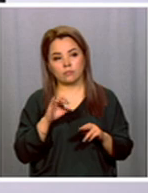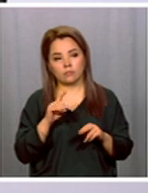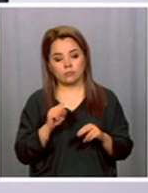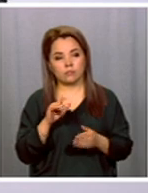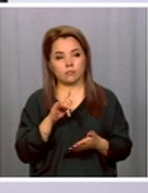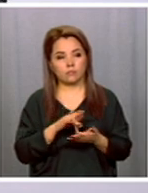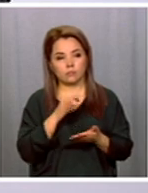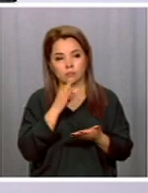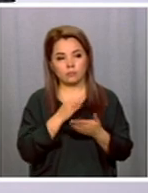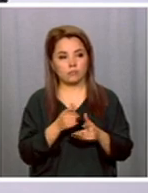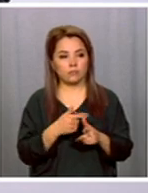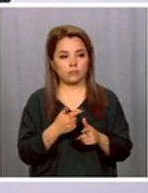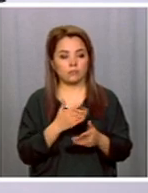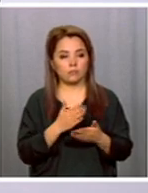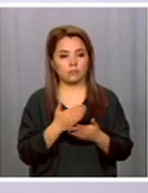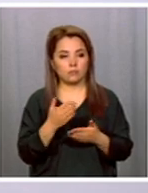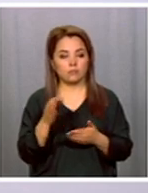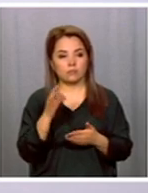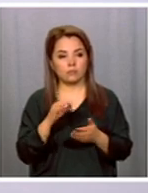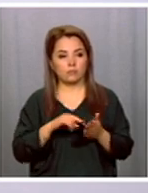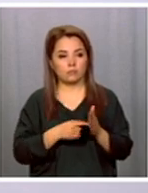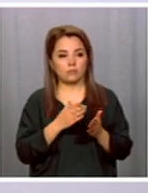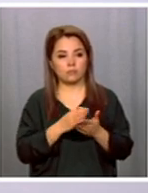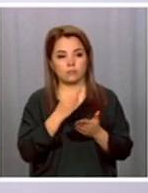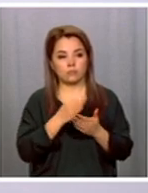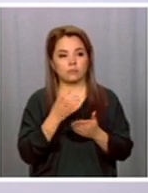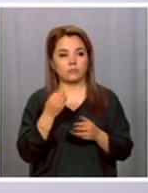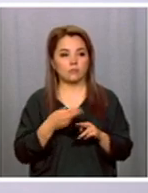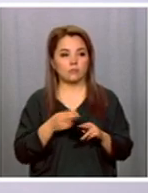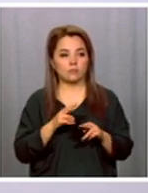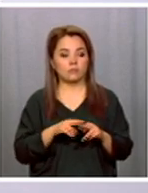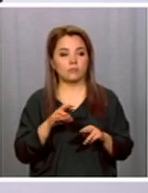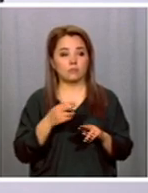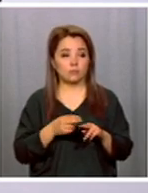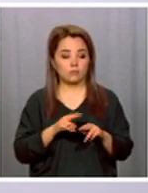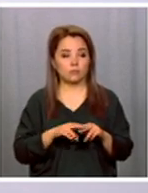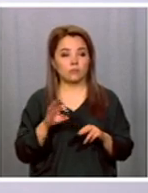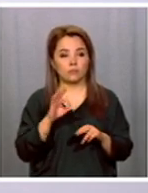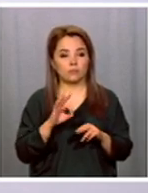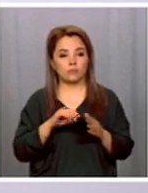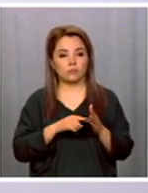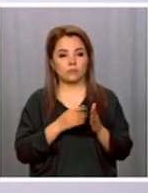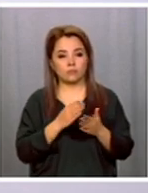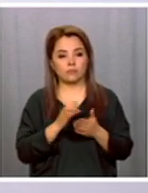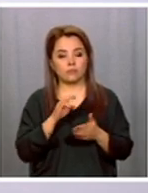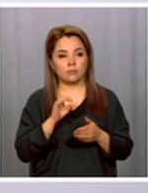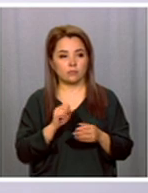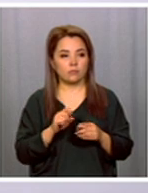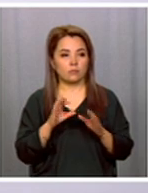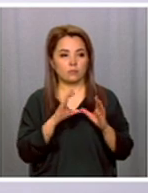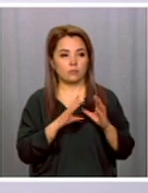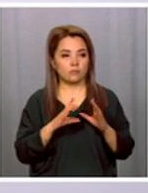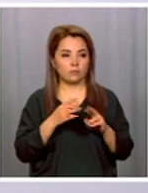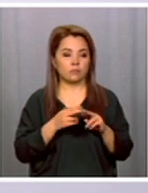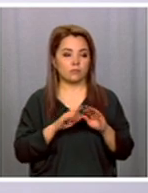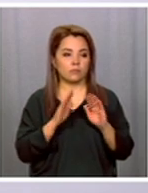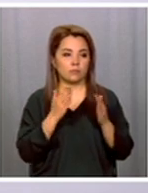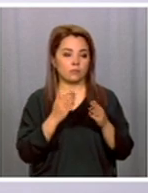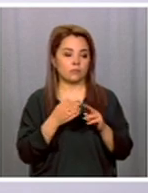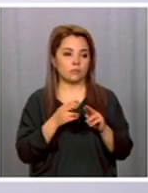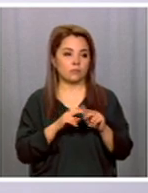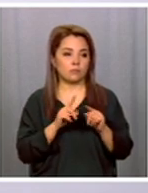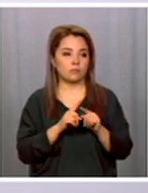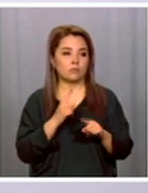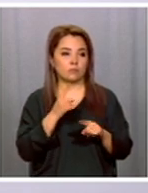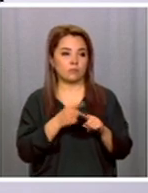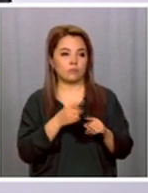деп айтамыз. Ол бізде О нүктесі екен. Және осы О нүктесінен сфералық айнаның кез келген нүктесін